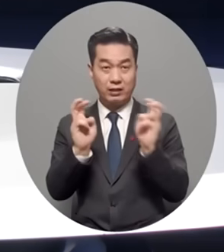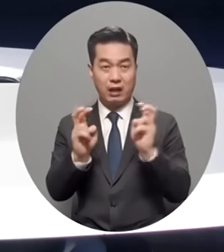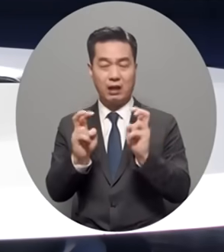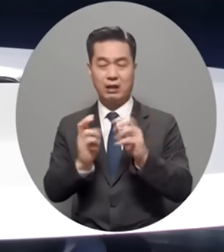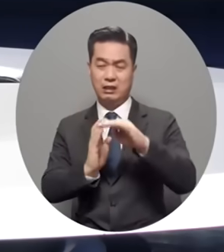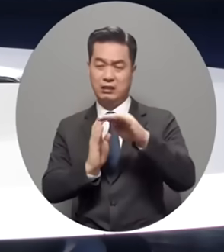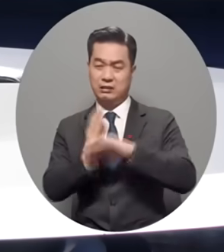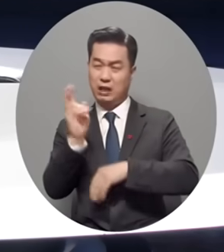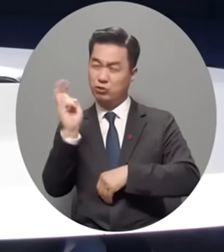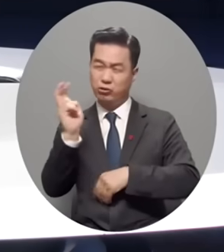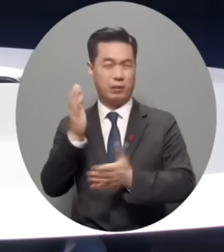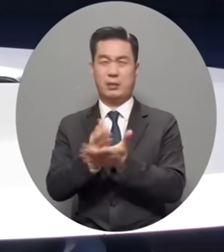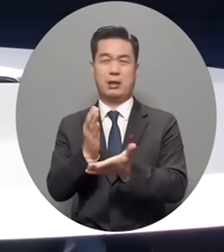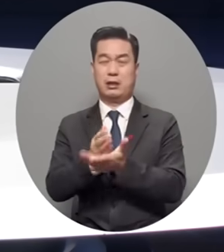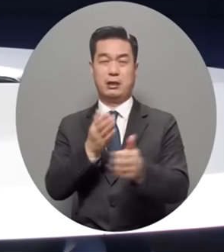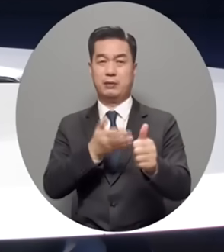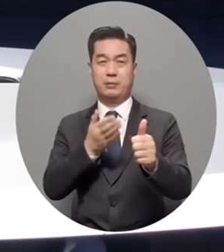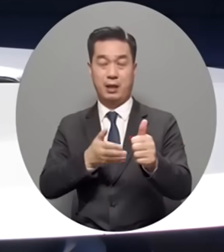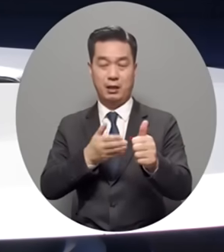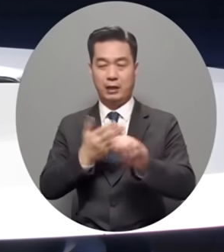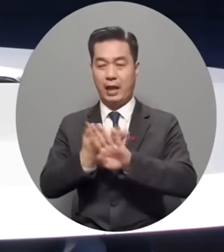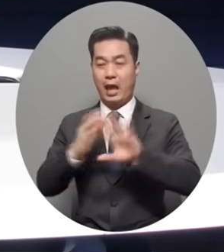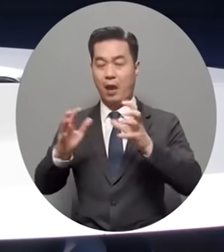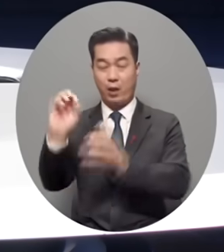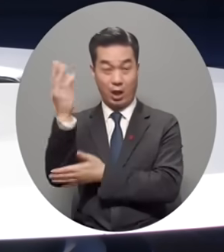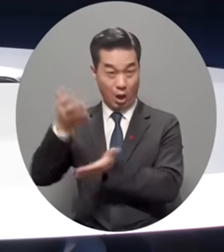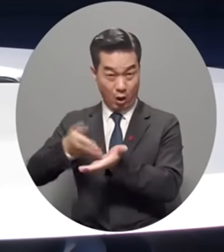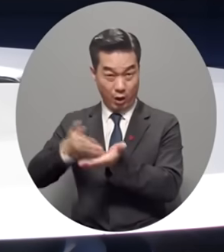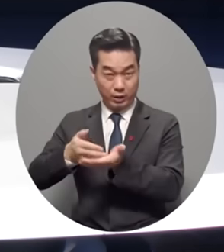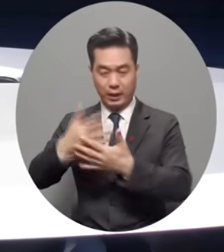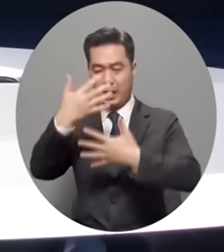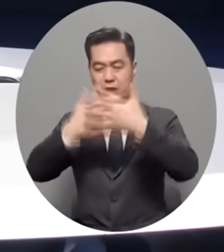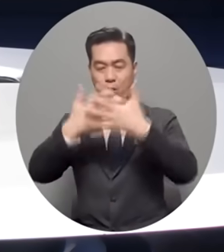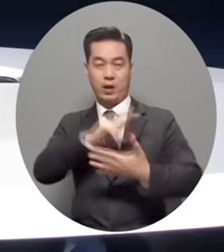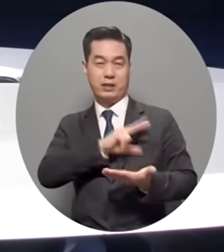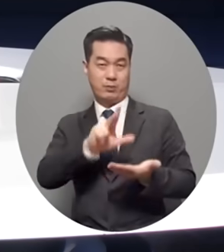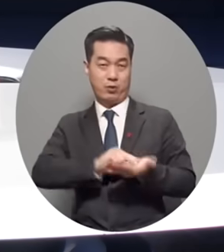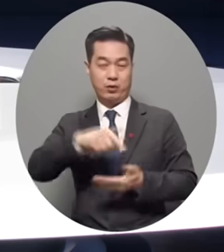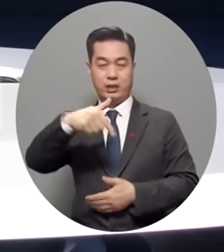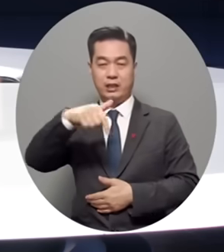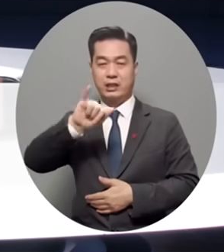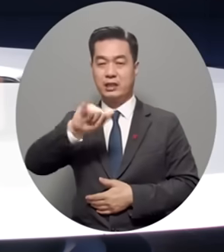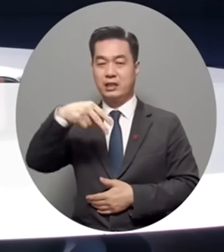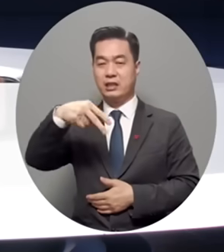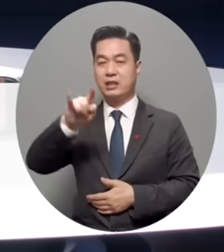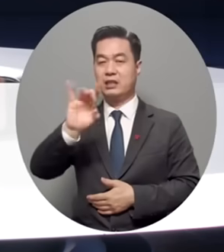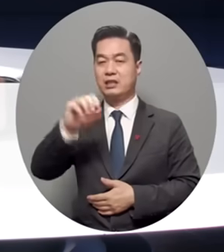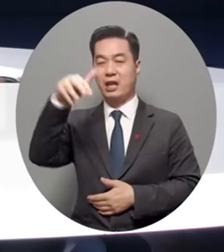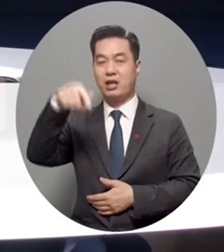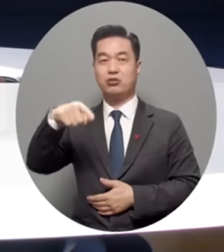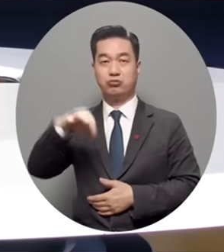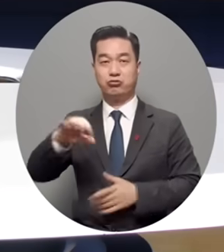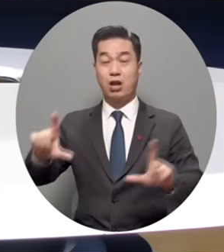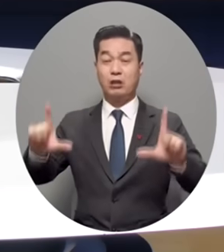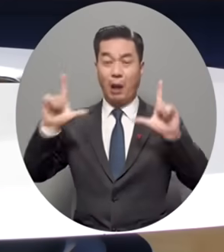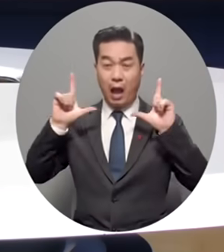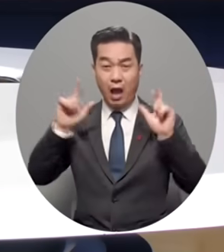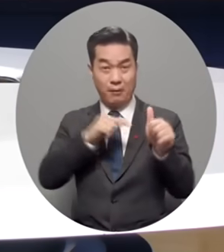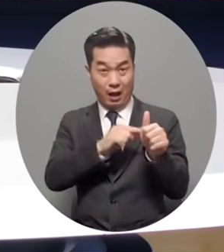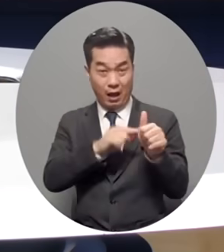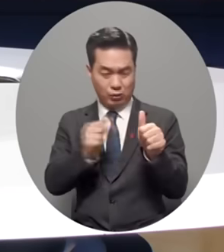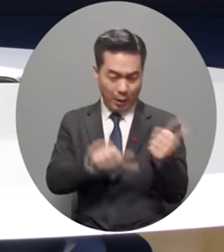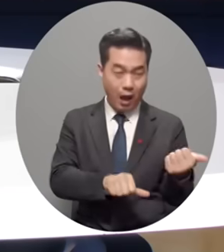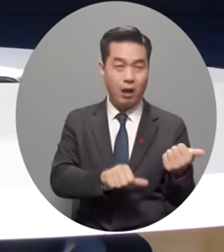것을 요청했습니다. 해외 언론들은 영화 기생충으로 세계적인 주목을 받았던 배우의 사망 소식을 주요